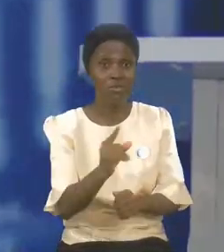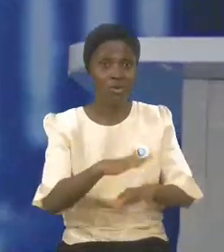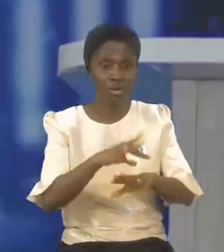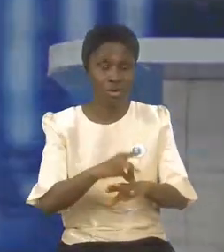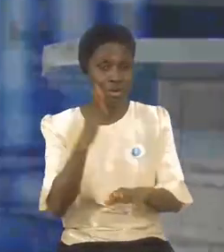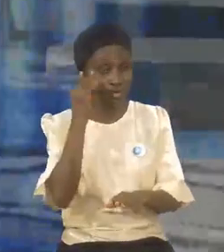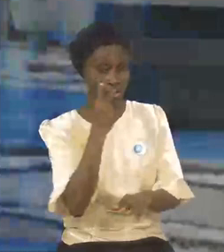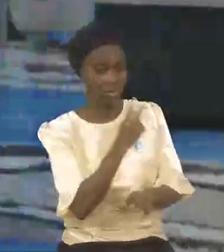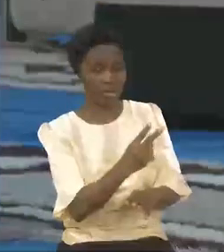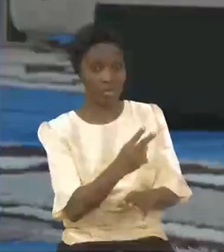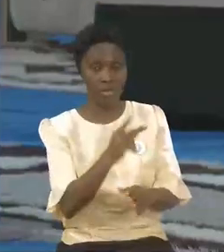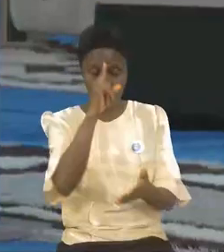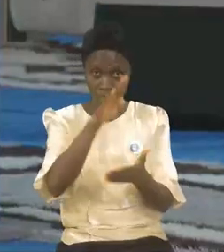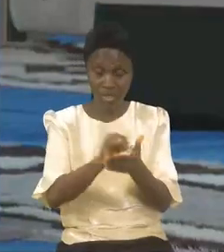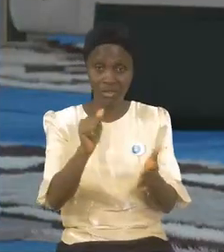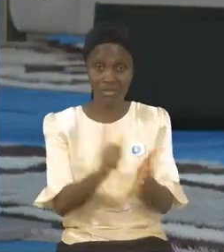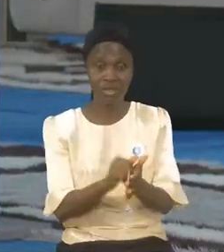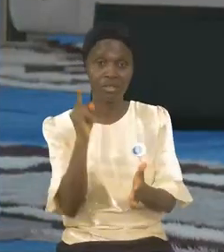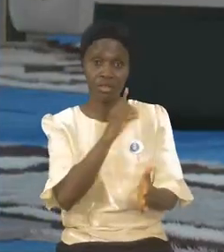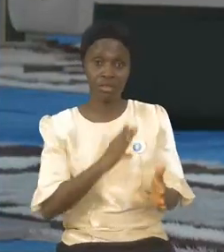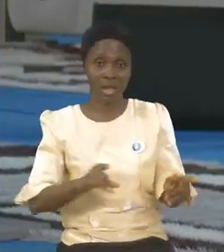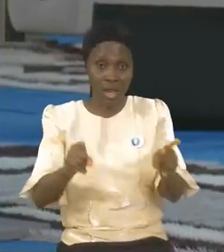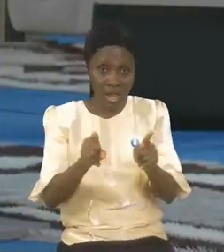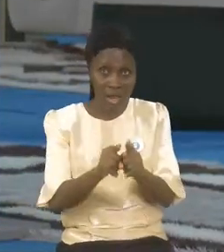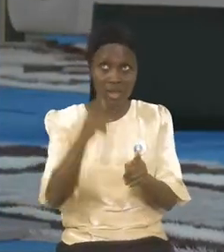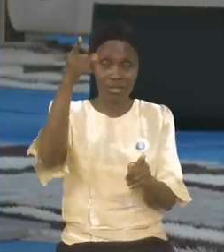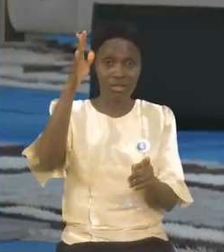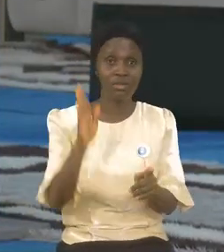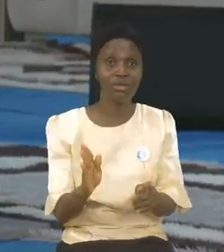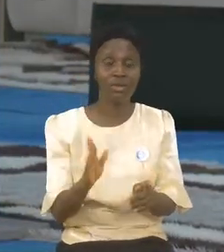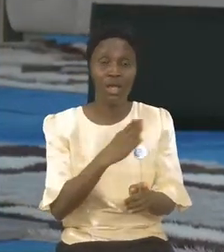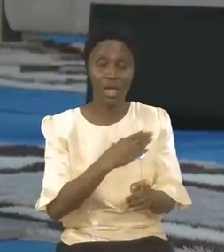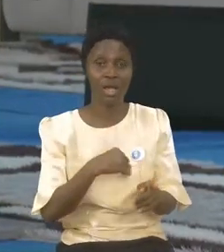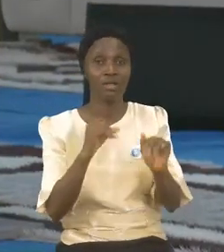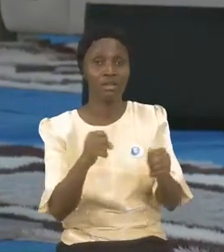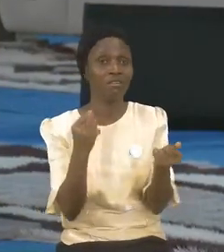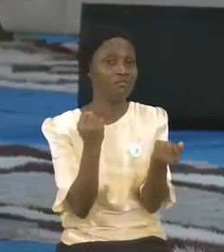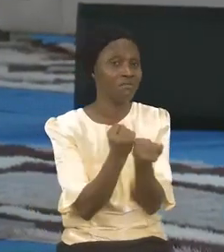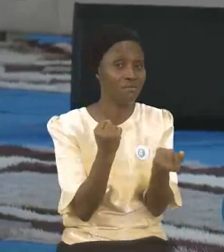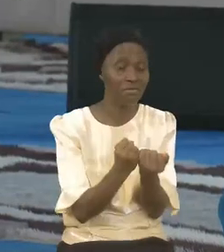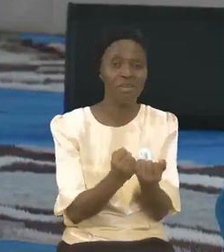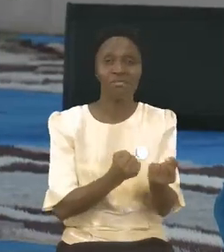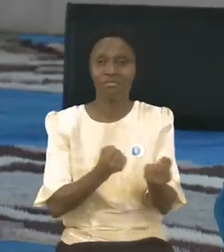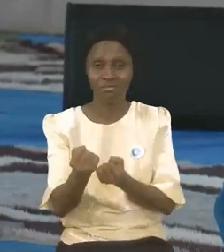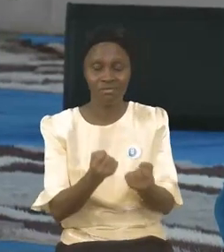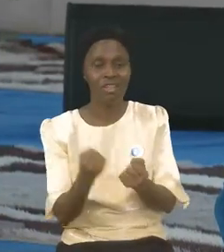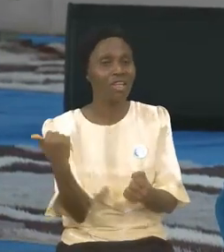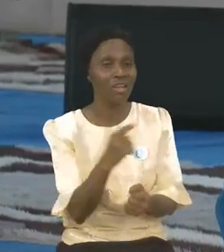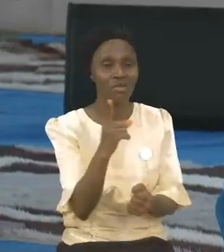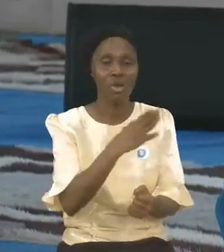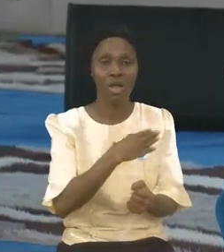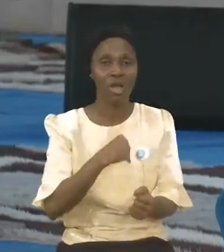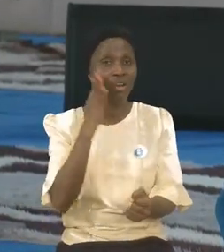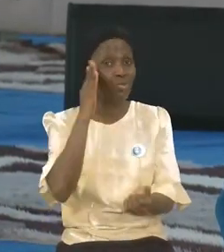monde va embrasser l'Antichrist comme Dieu, comme la plus grande puissance. Il peut lutter contre le